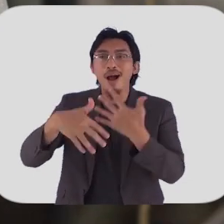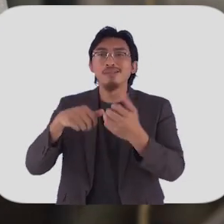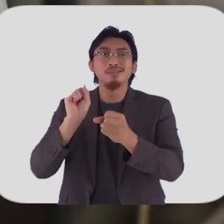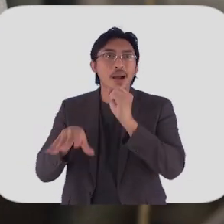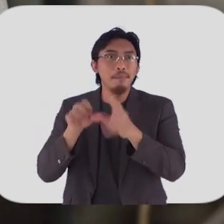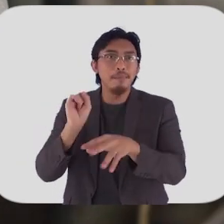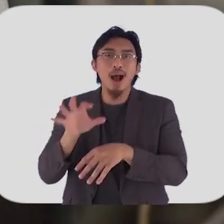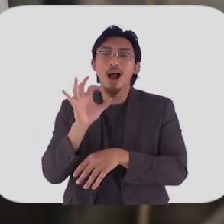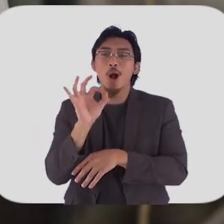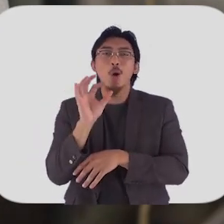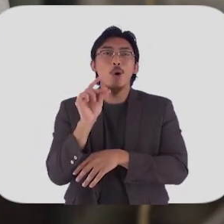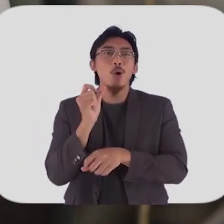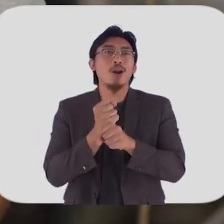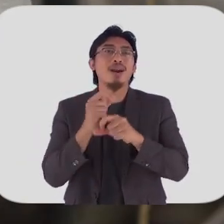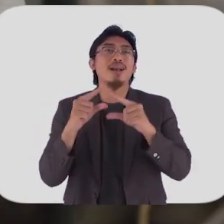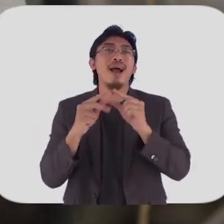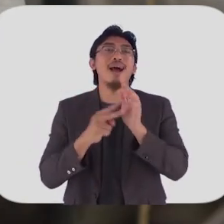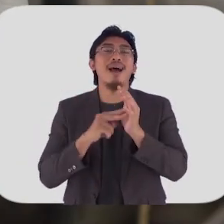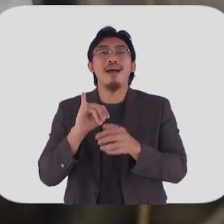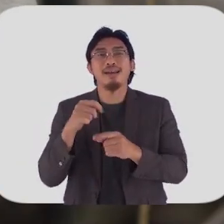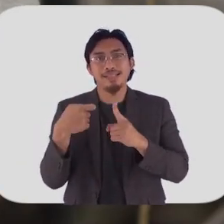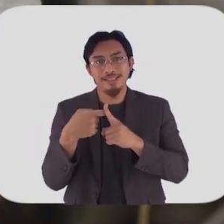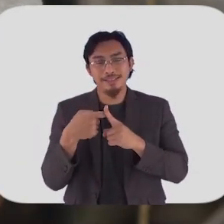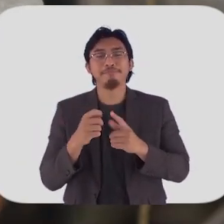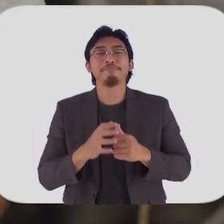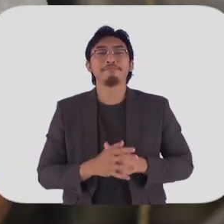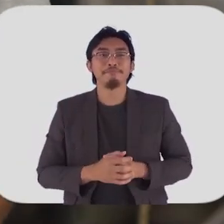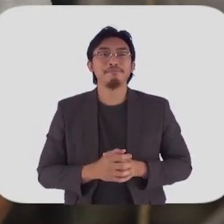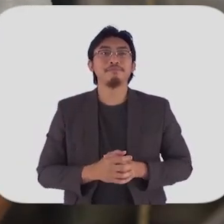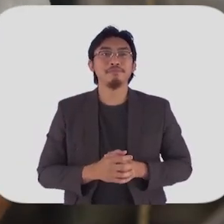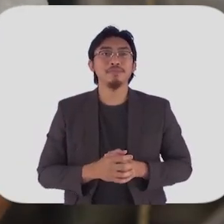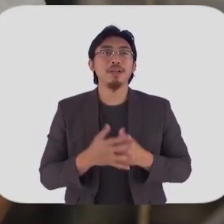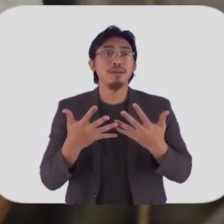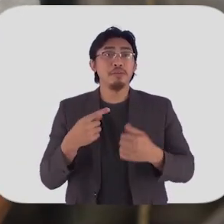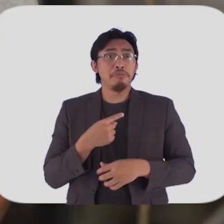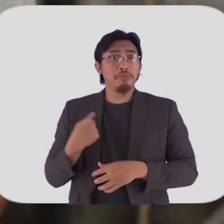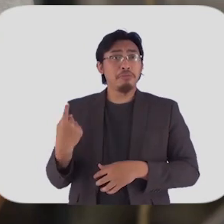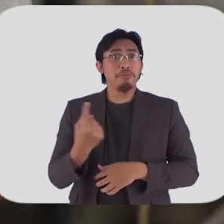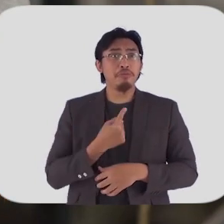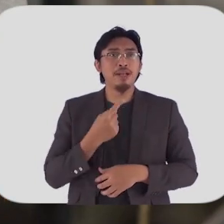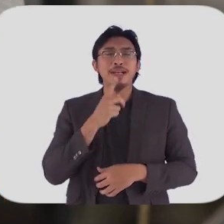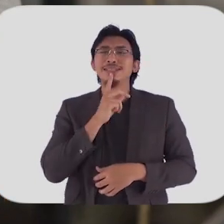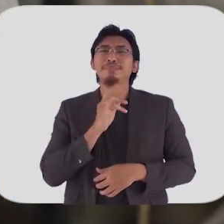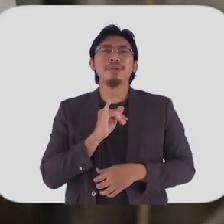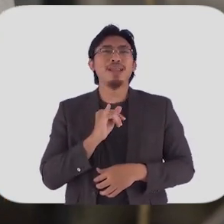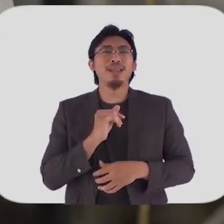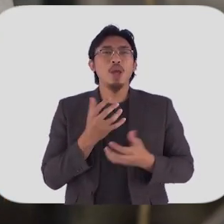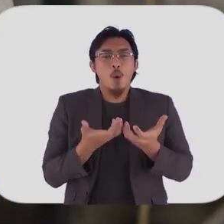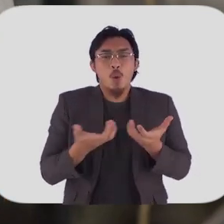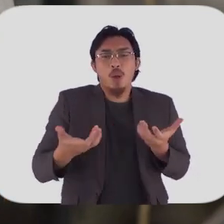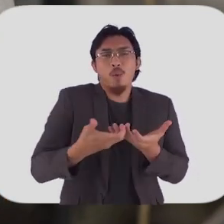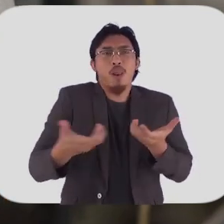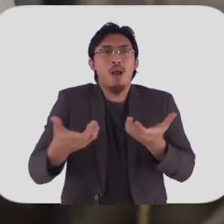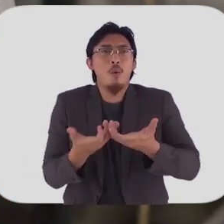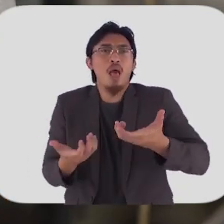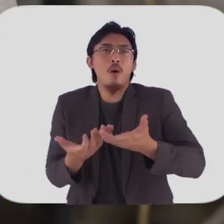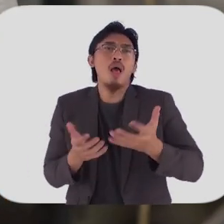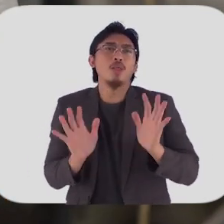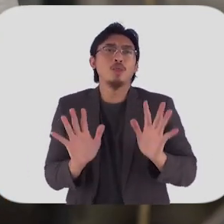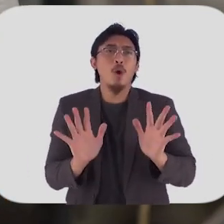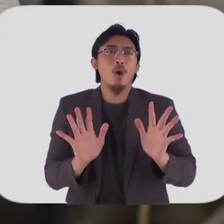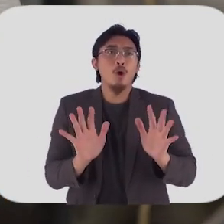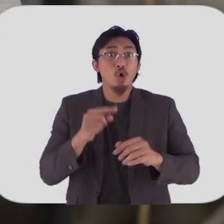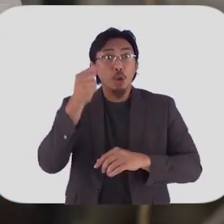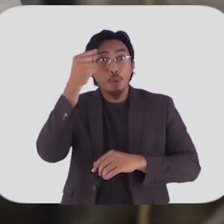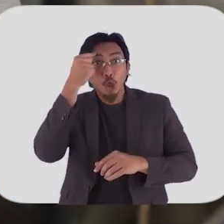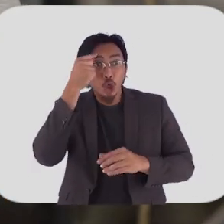fasilitasi sarana dan prasarana sampah organik tersebut gitu. Jadi kita hanya sifatnya mengolah saja